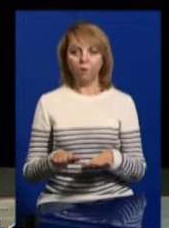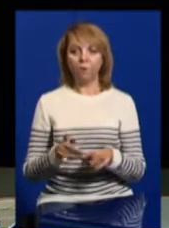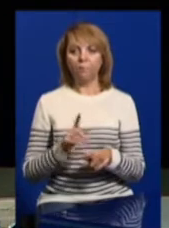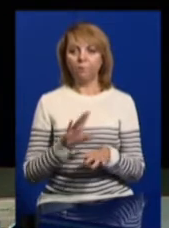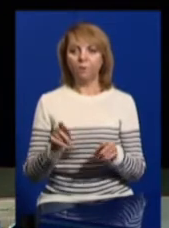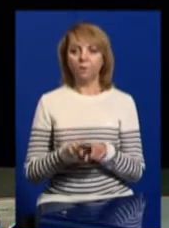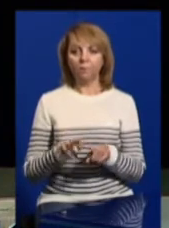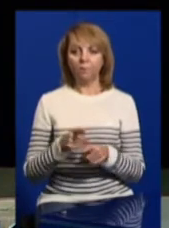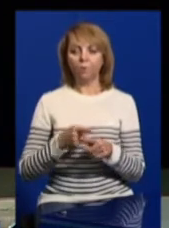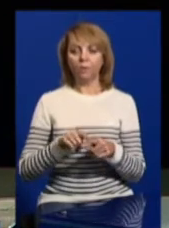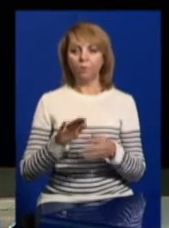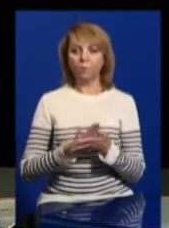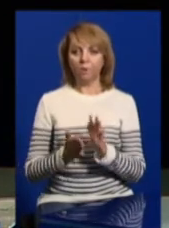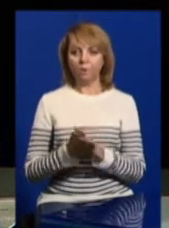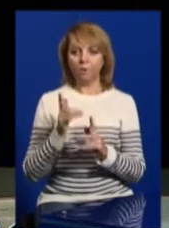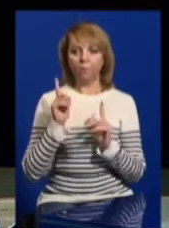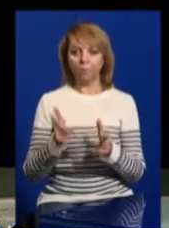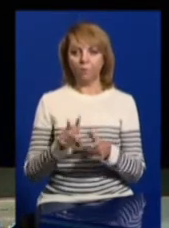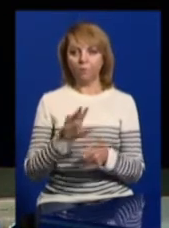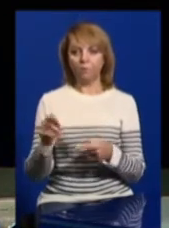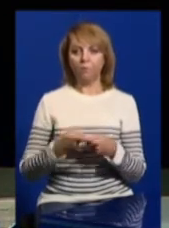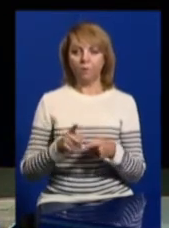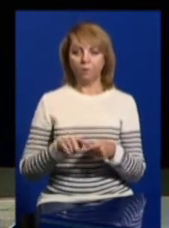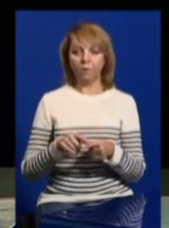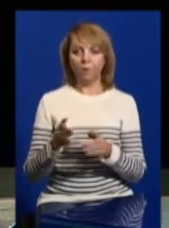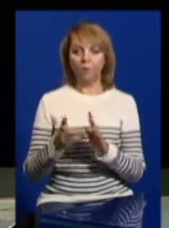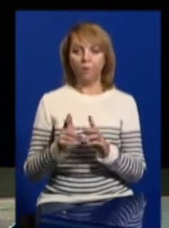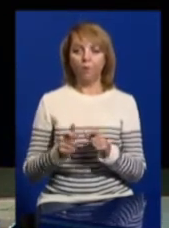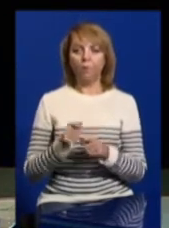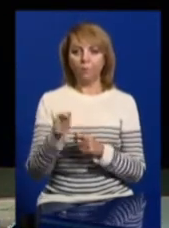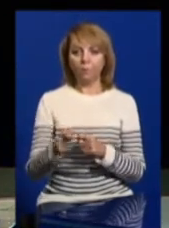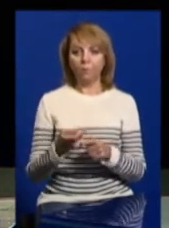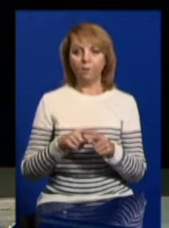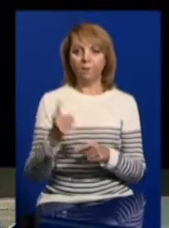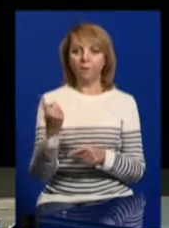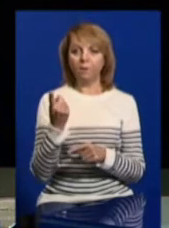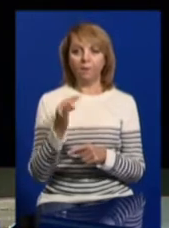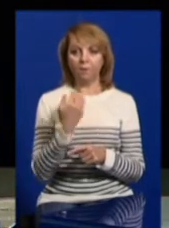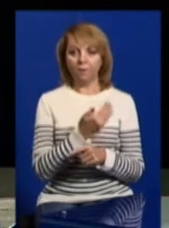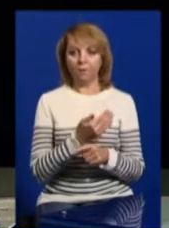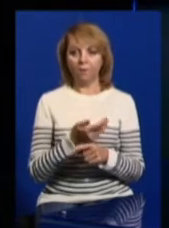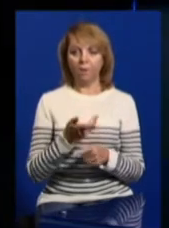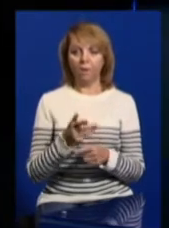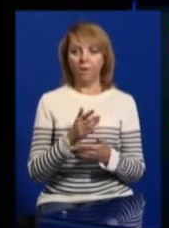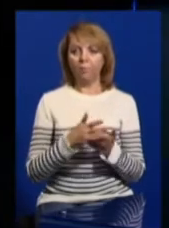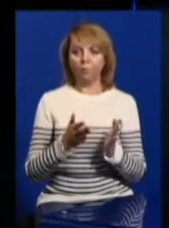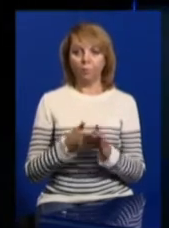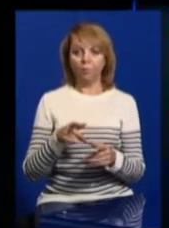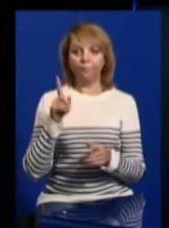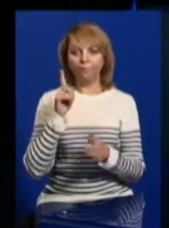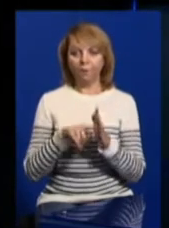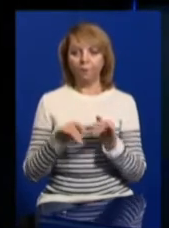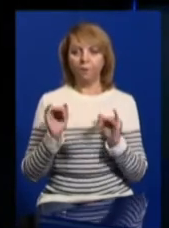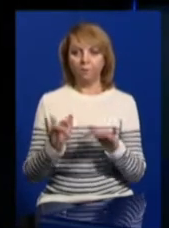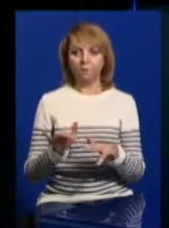ж таки по цій позиції визнати всі цивільні позови. Я вважаю, що це є єдина для них абсолютно вірна